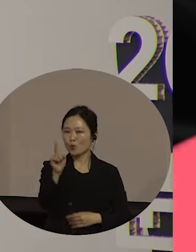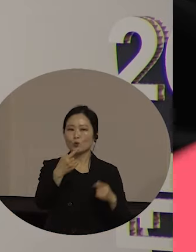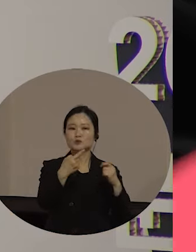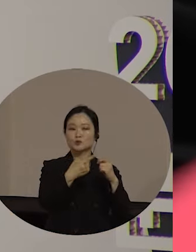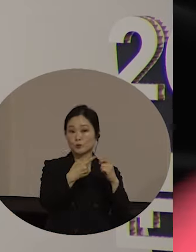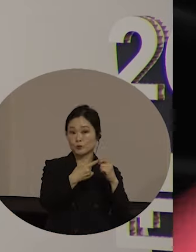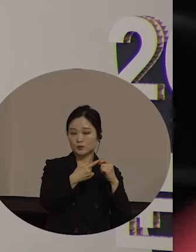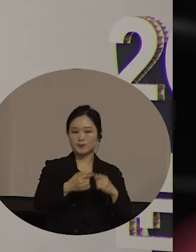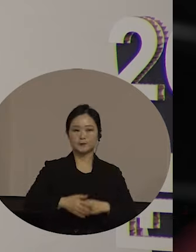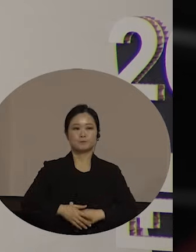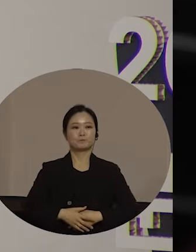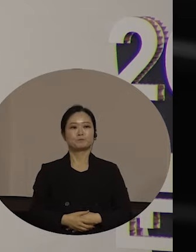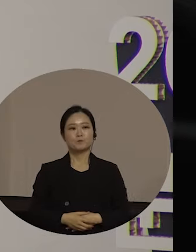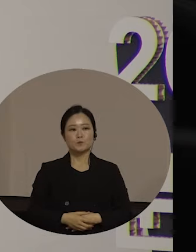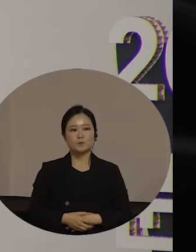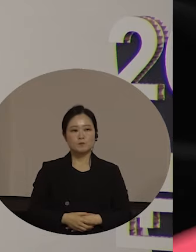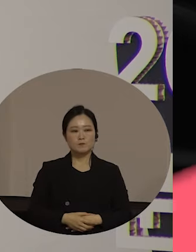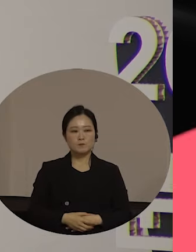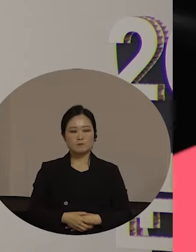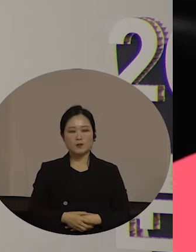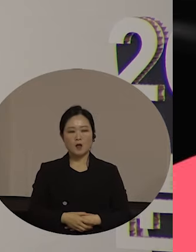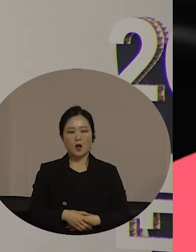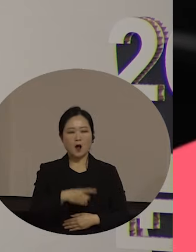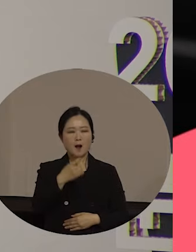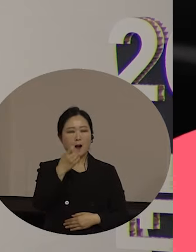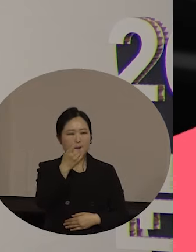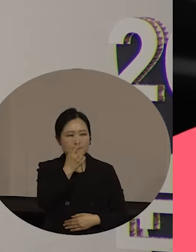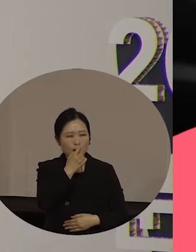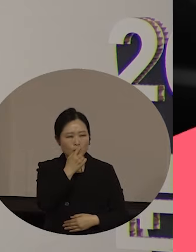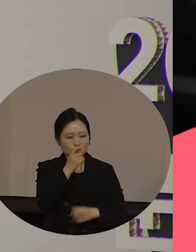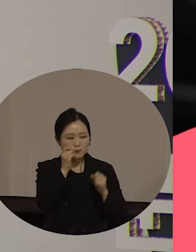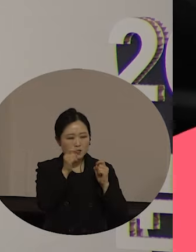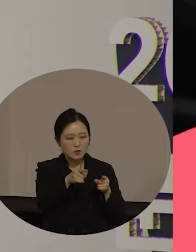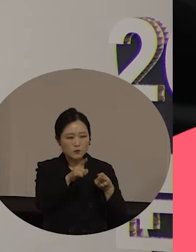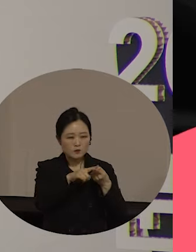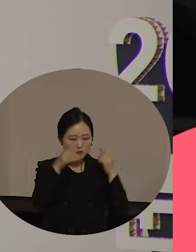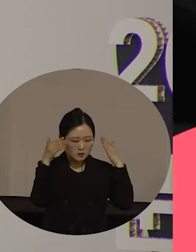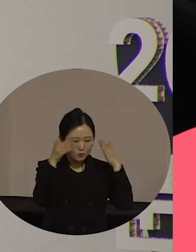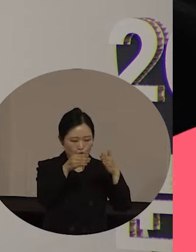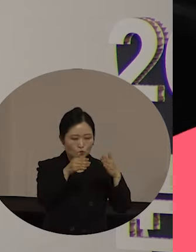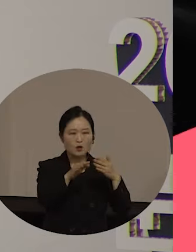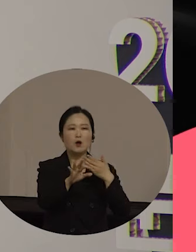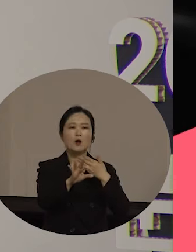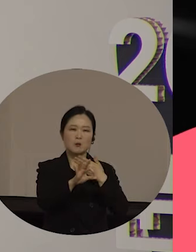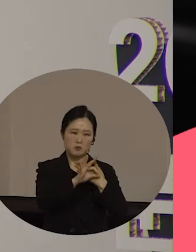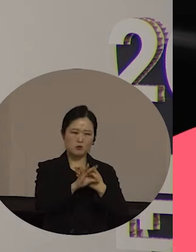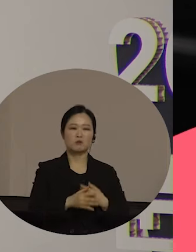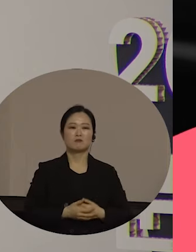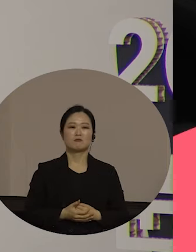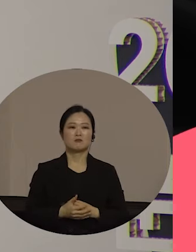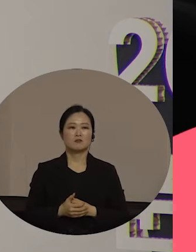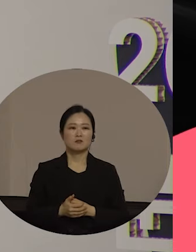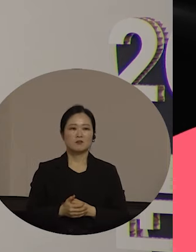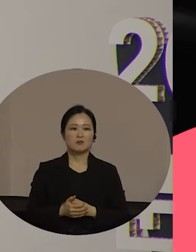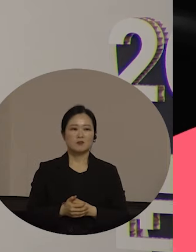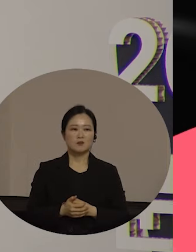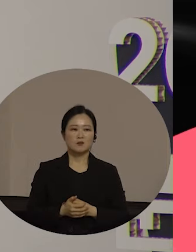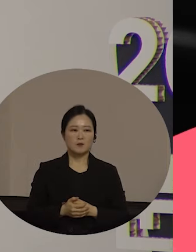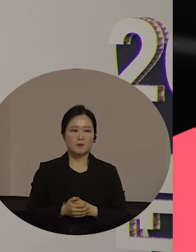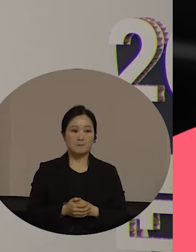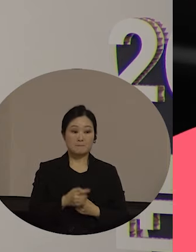접근성에 집중하다 보면 질이 떨어지는데 이건 진짜 그 두 개 중에 고르는 퀴즈인데